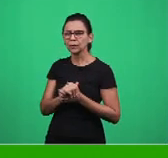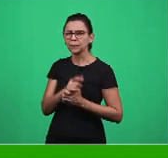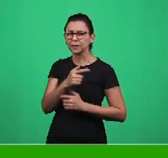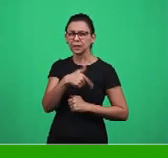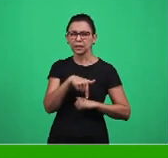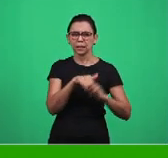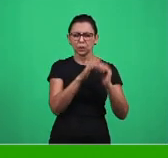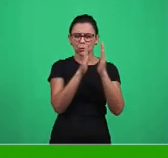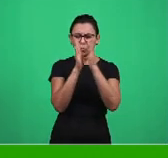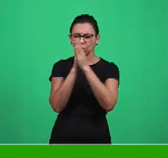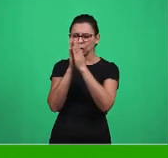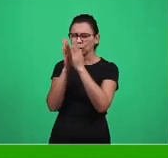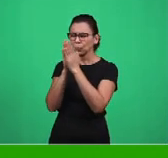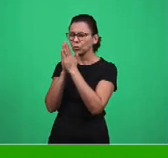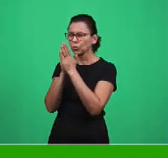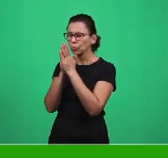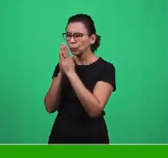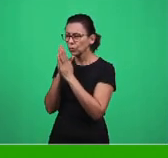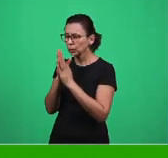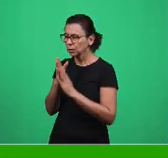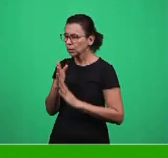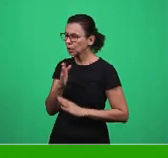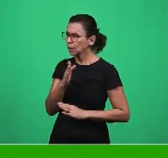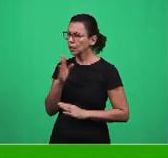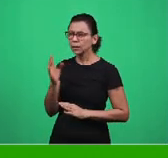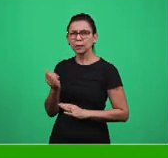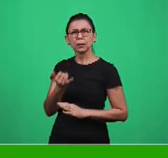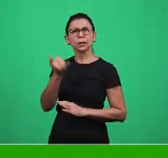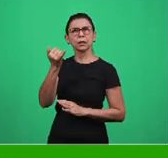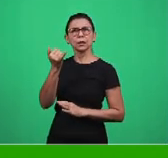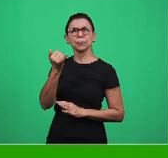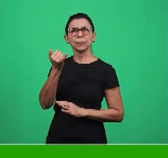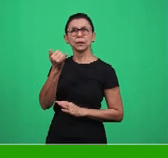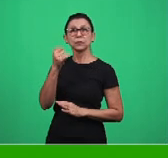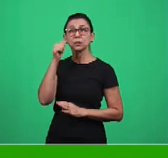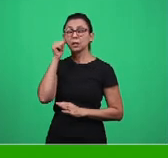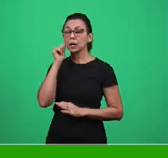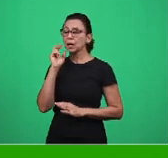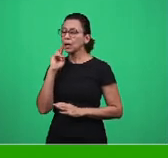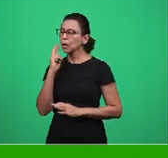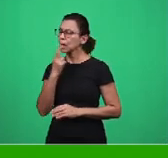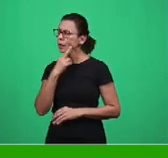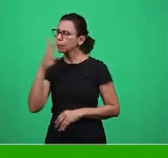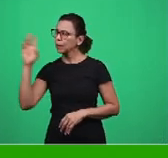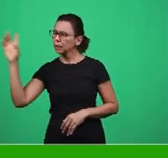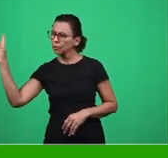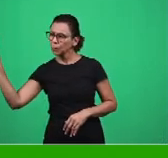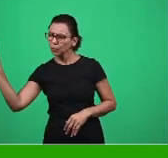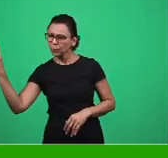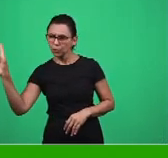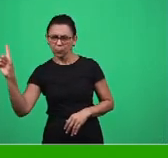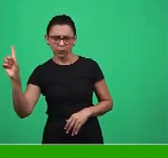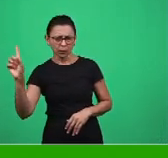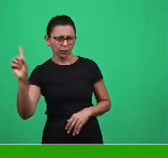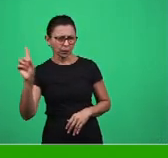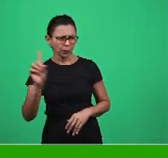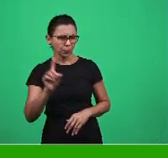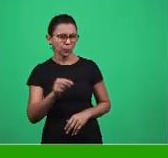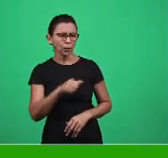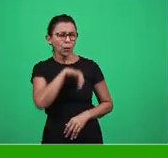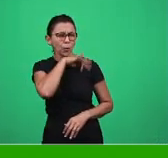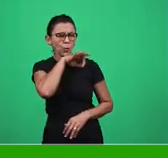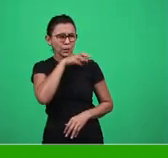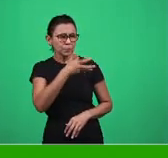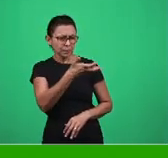Rebecca s'approche d'Eliezer et Rebecca offre pour servir à